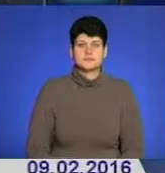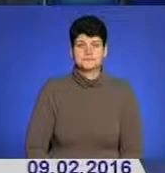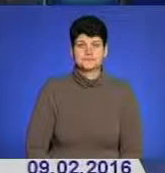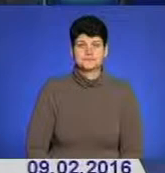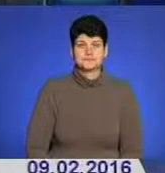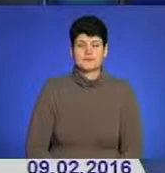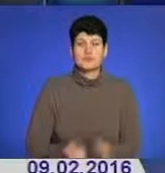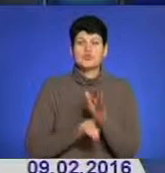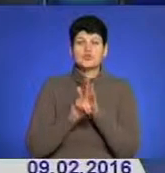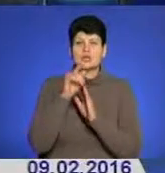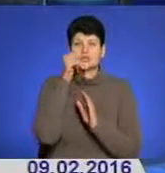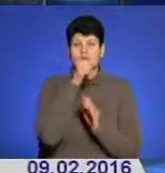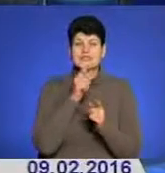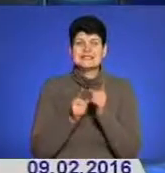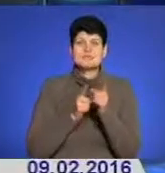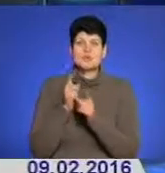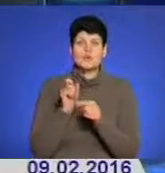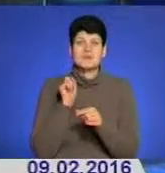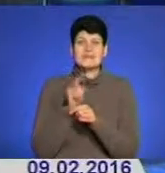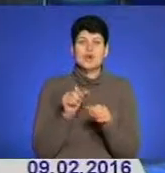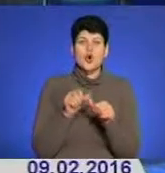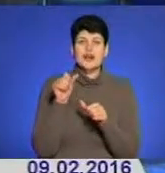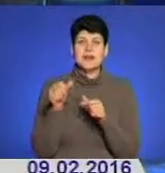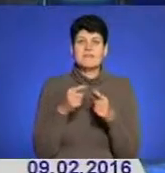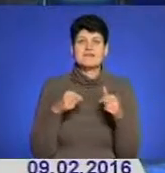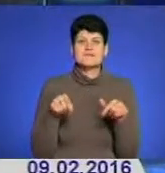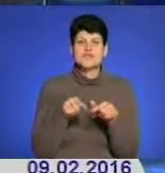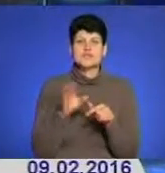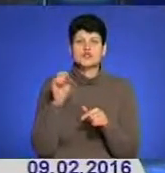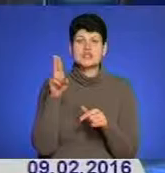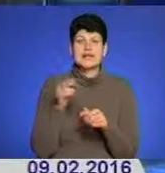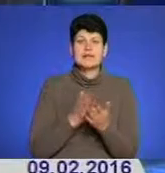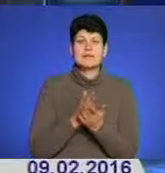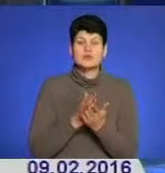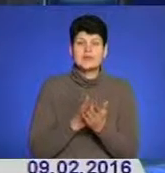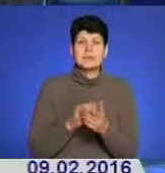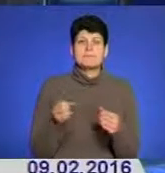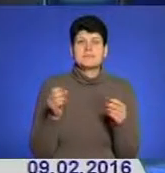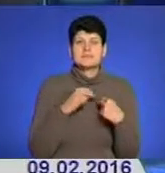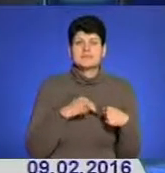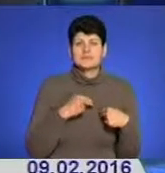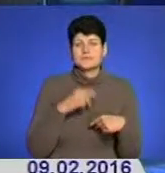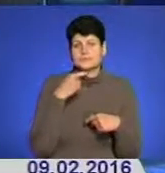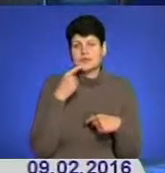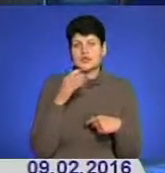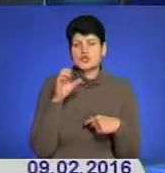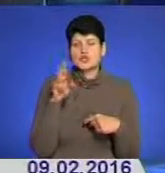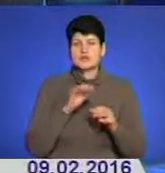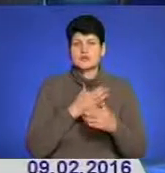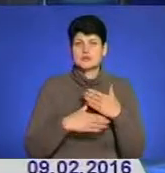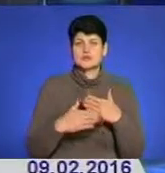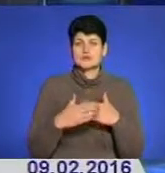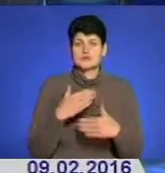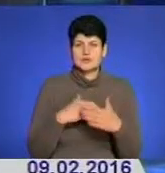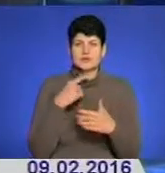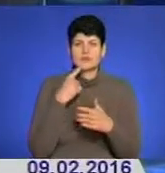З початку року змінено призначення окремих видів соціальних послуг. І фахівці сфери соцзахисту прогнозують збільшення розміру субсидій. З подробицями